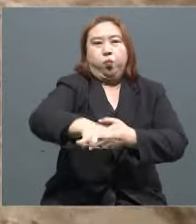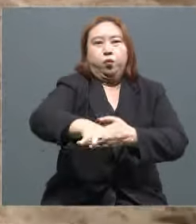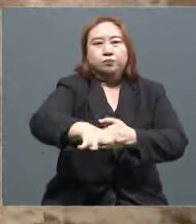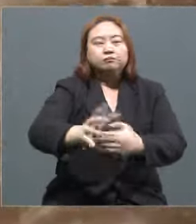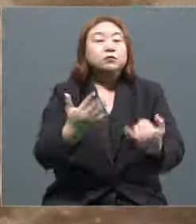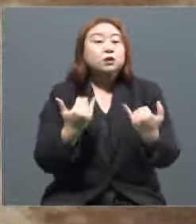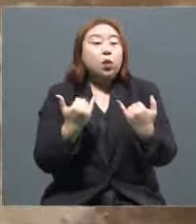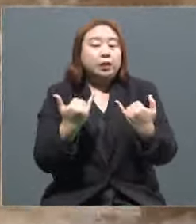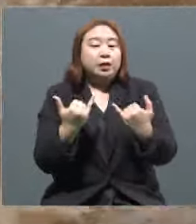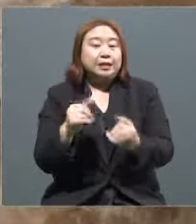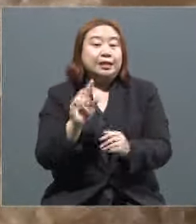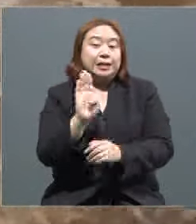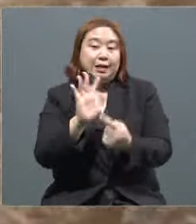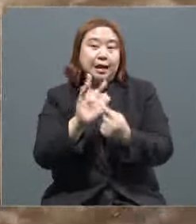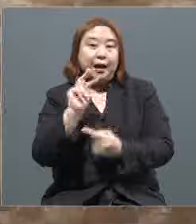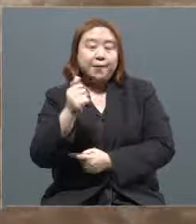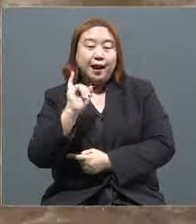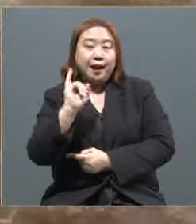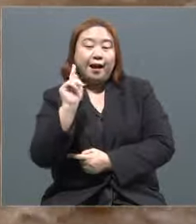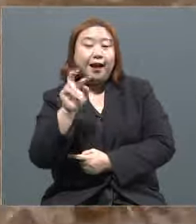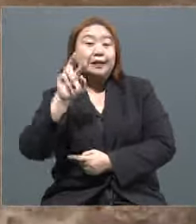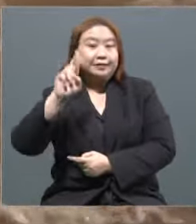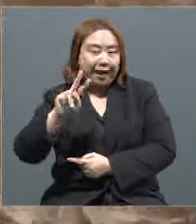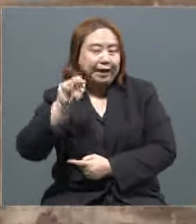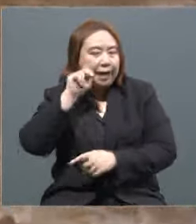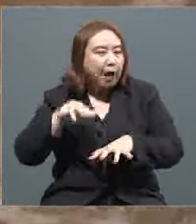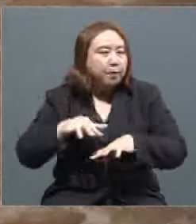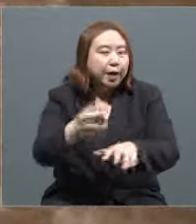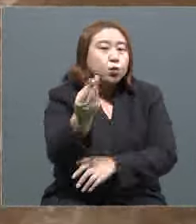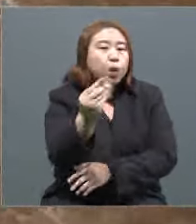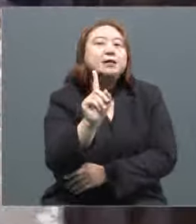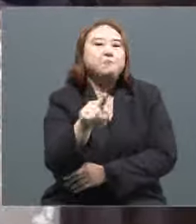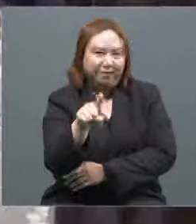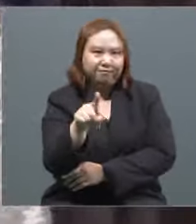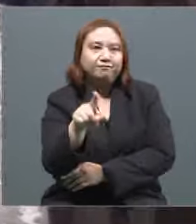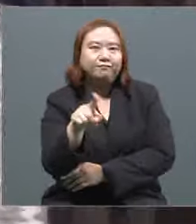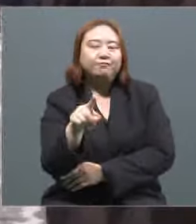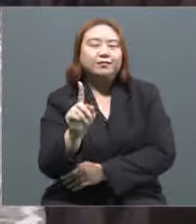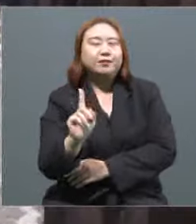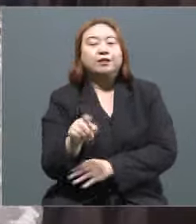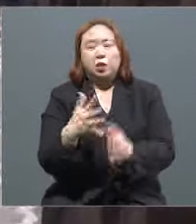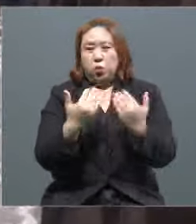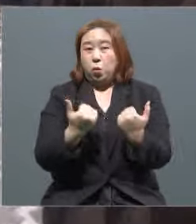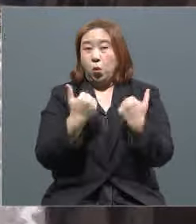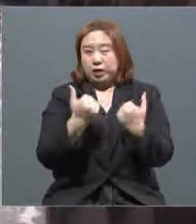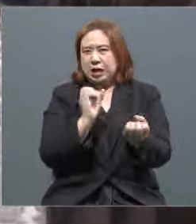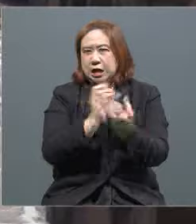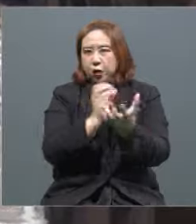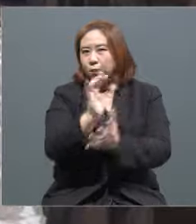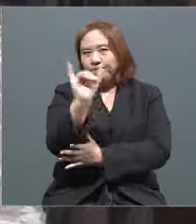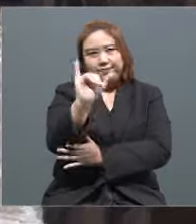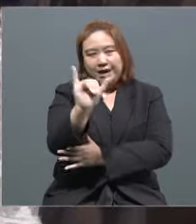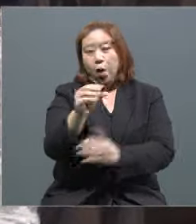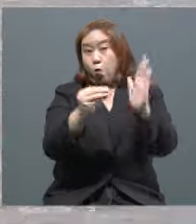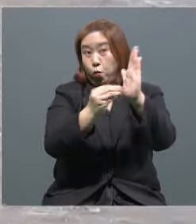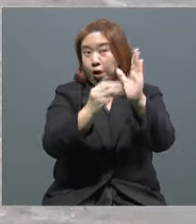จุดวัดน้ำสถานีบางไทรเนี่ยน้ำไหลผ่านในอัตราประมาณ 1,000 ลูกบาศก์เมตรต่อวินาทีแล้วซึ่งยังไม่มีผลกระทบใดๆต่อกรุ